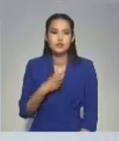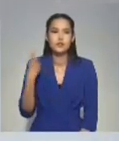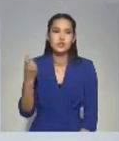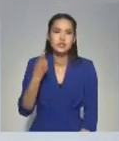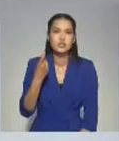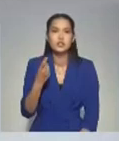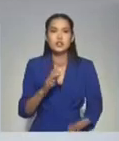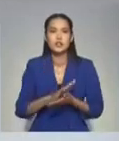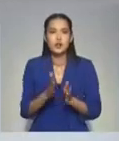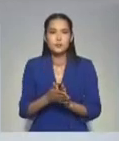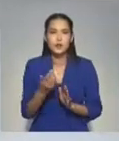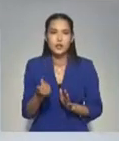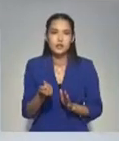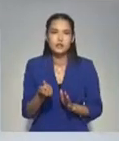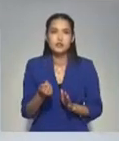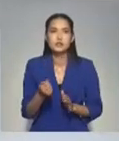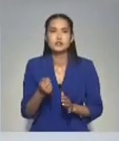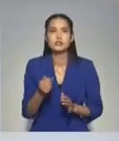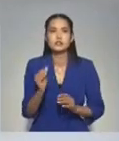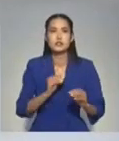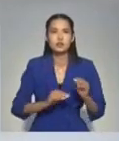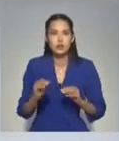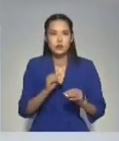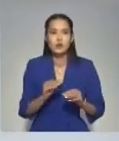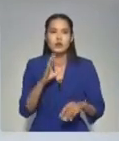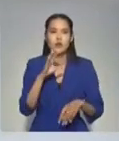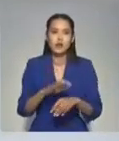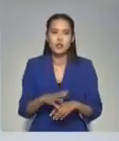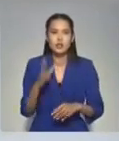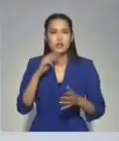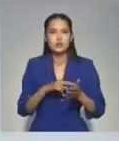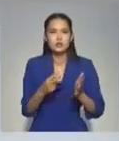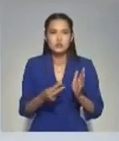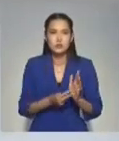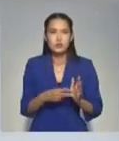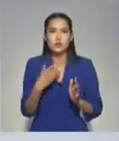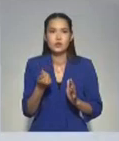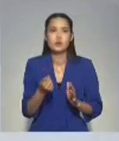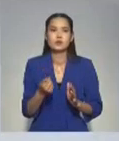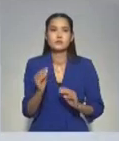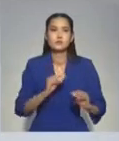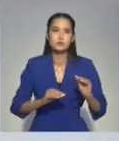102,1% атқарылды, және 16,1 триллион теңгені құрады. Шығыстар 18,5 триллион теңге, немесе